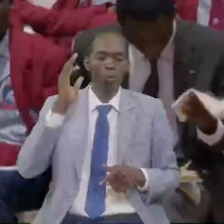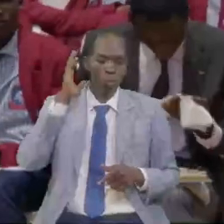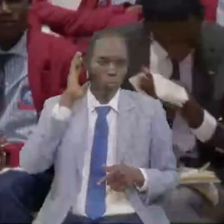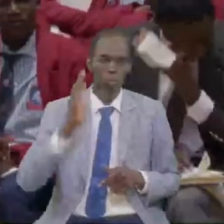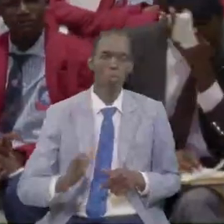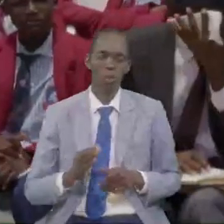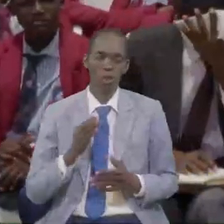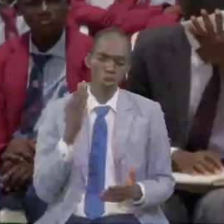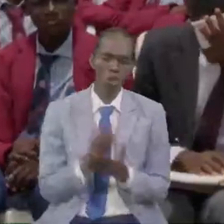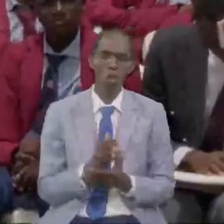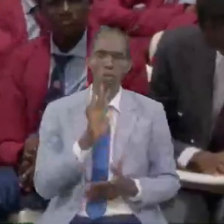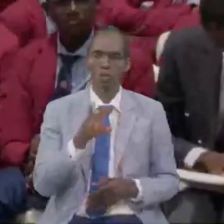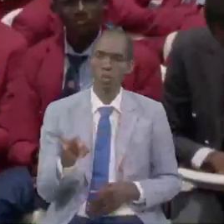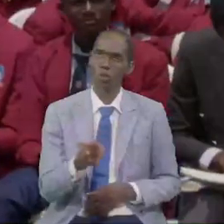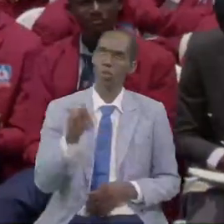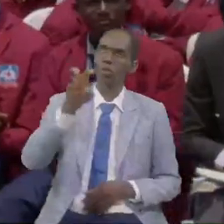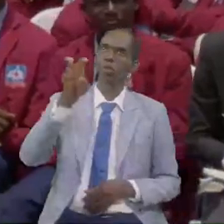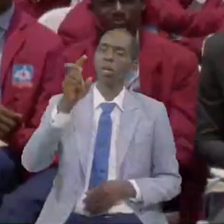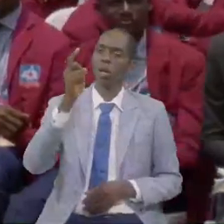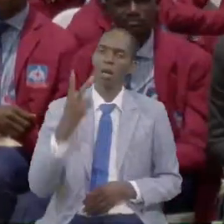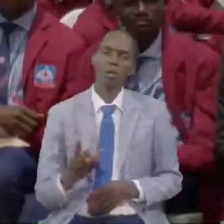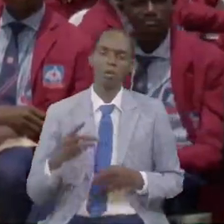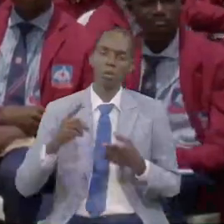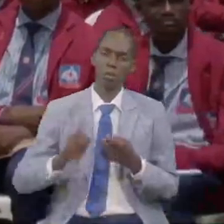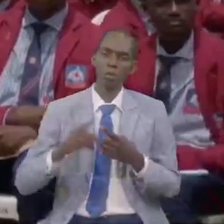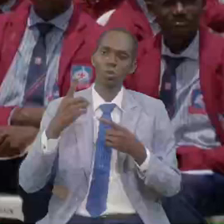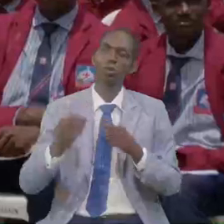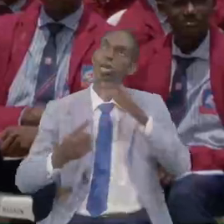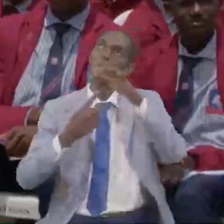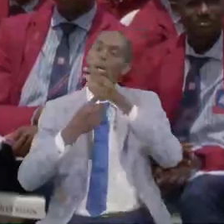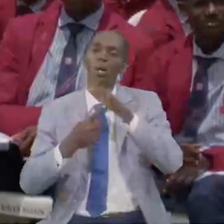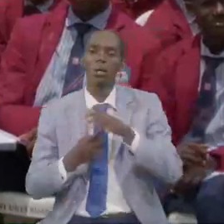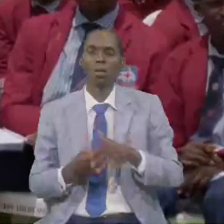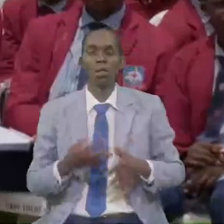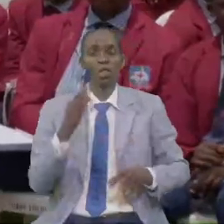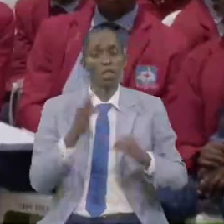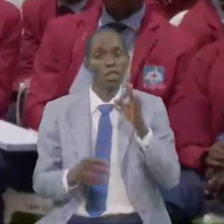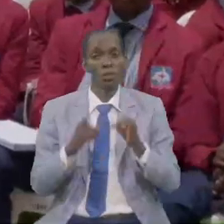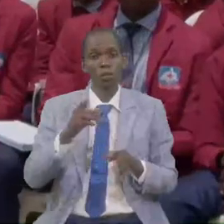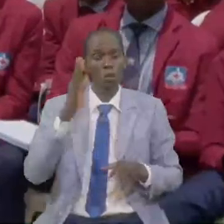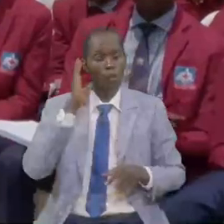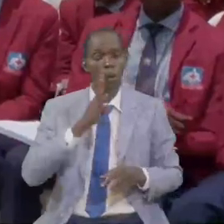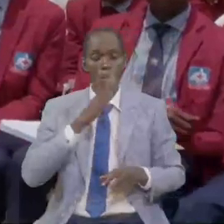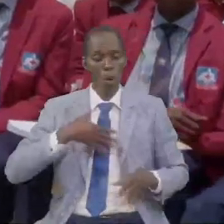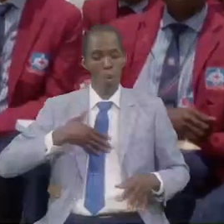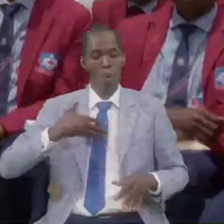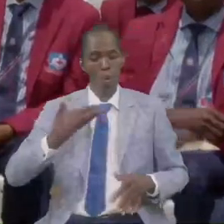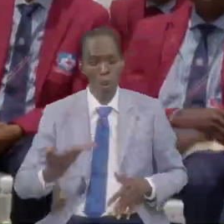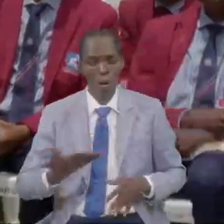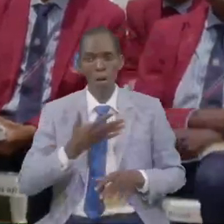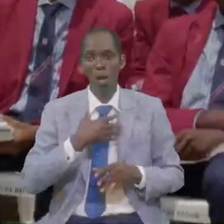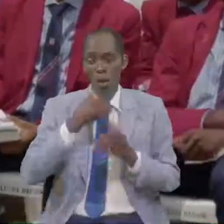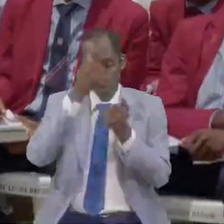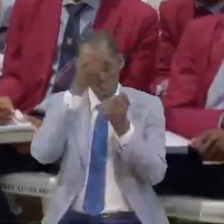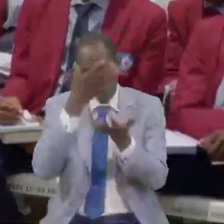Et cela empêche ton parcours voyage vers et héros. Si vous avez la bonne volonté, vous mangerez les